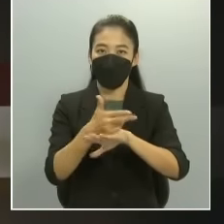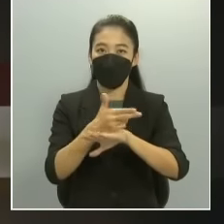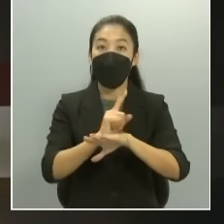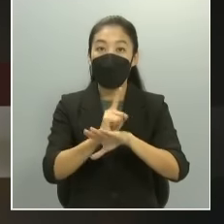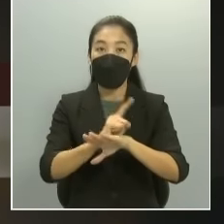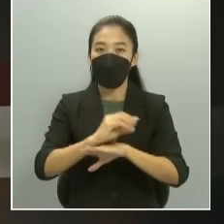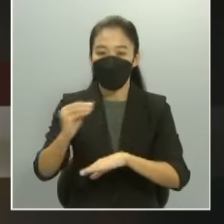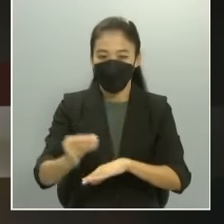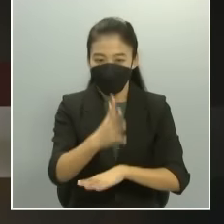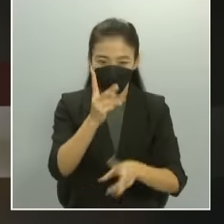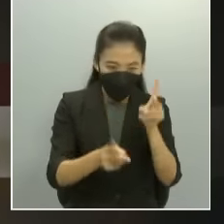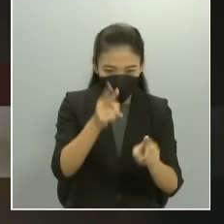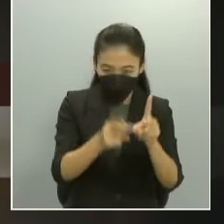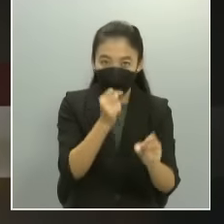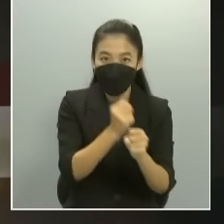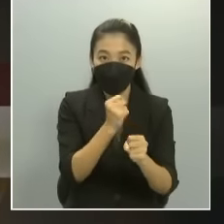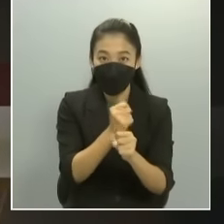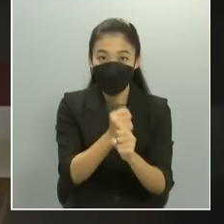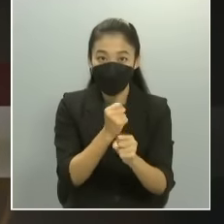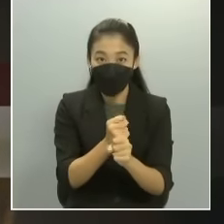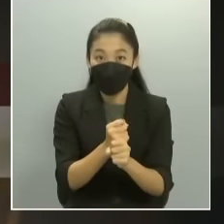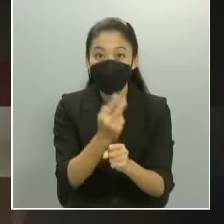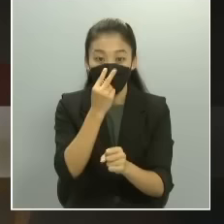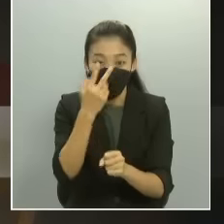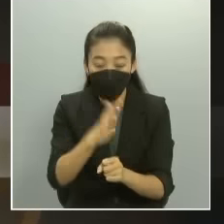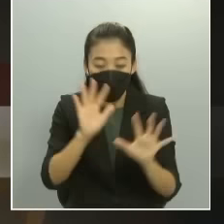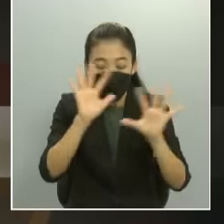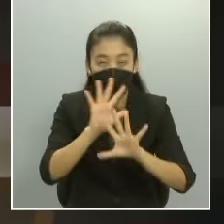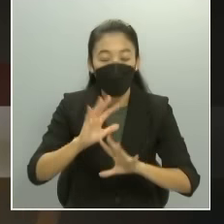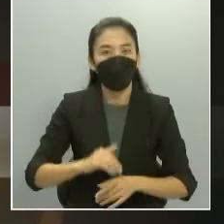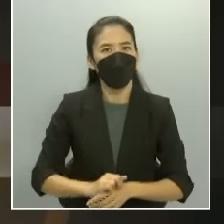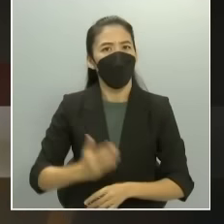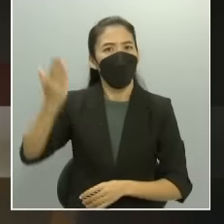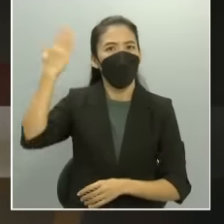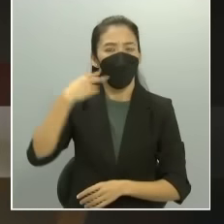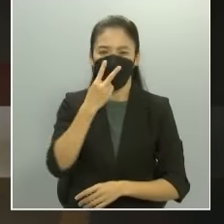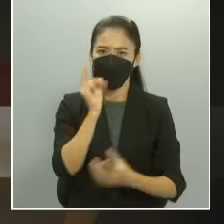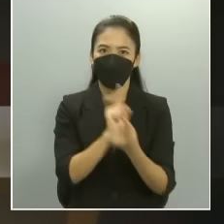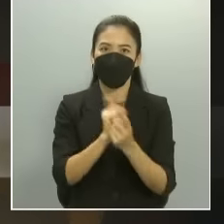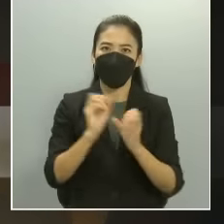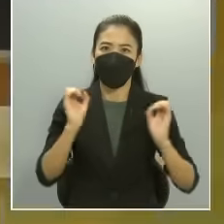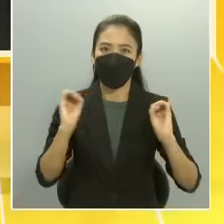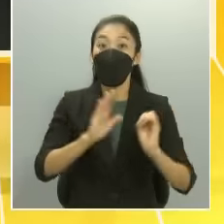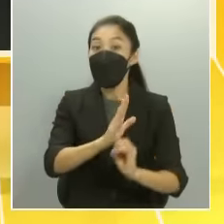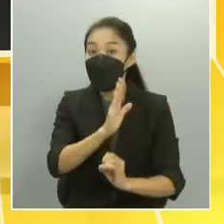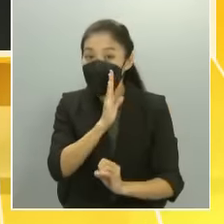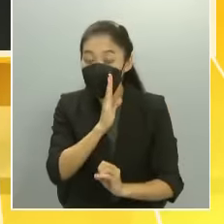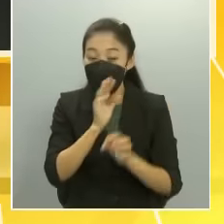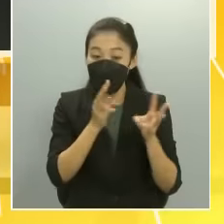คลิปผมจะบอกคือดูแล้วเนี่ยเราไม่เคยเห็นนะ ค่ะ เวลาจะอภิปรายมีการโปรโมท